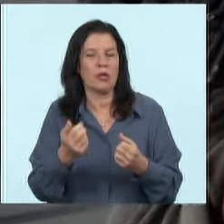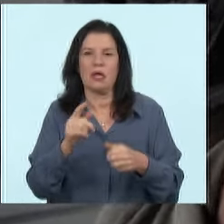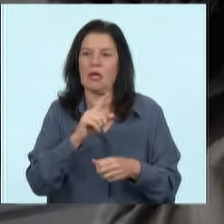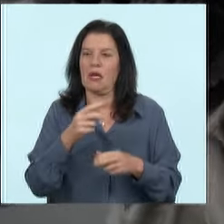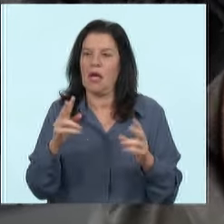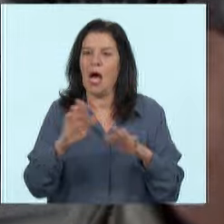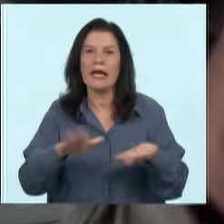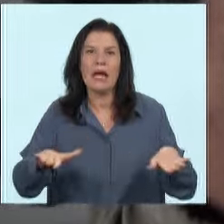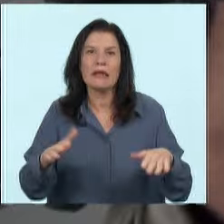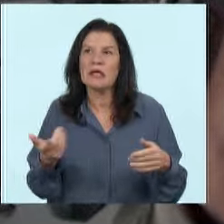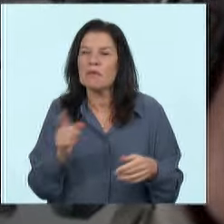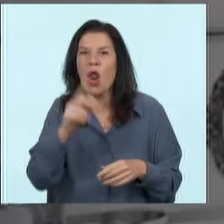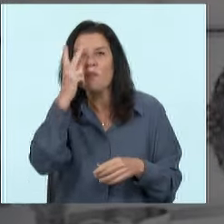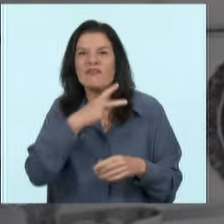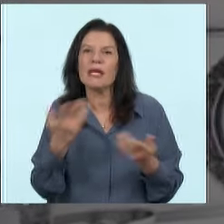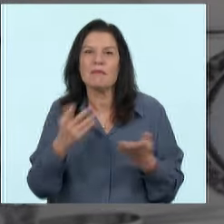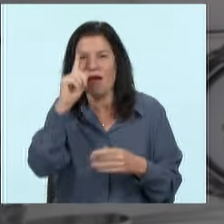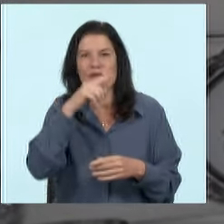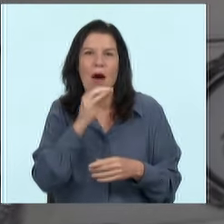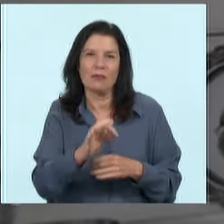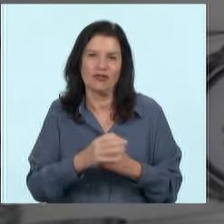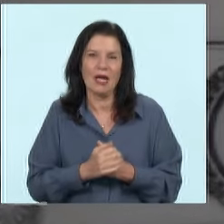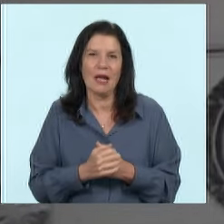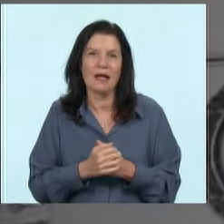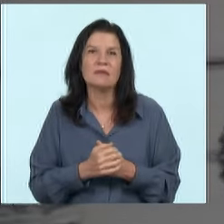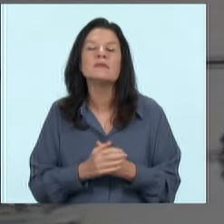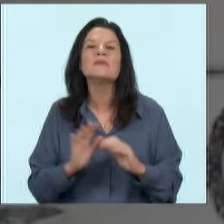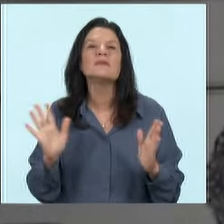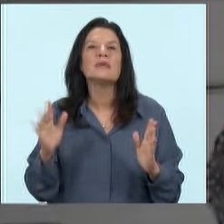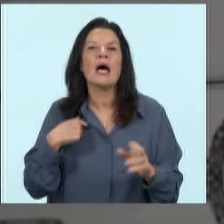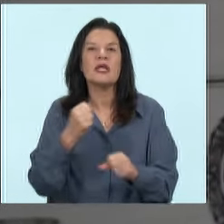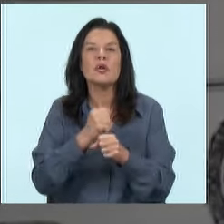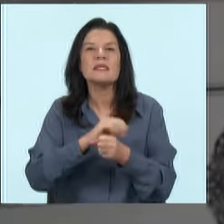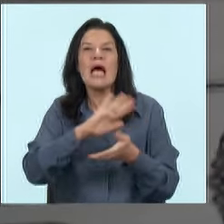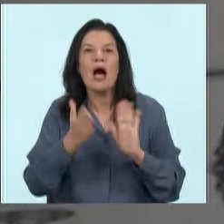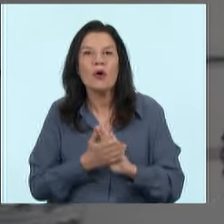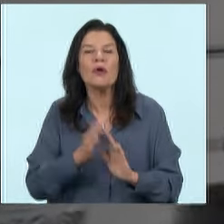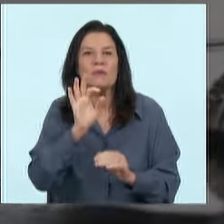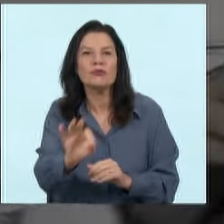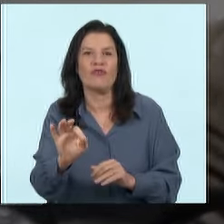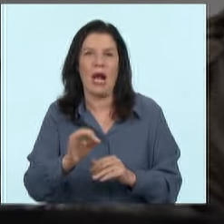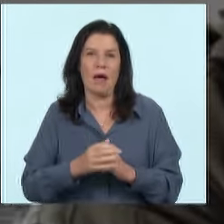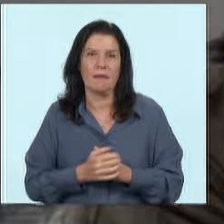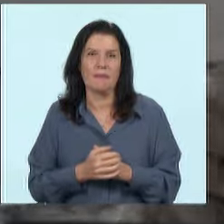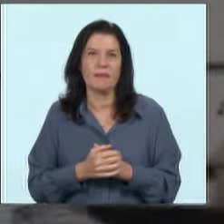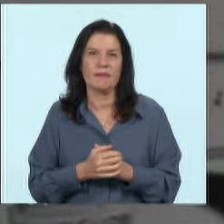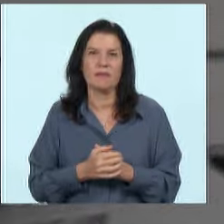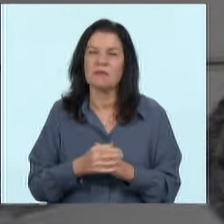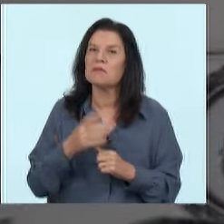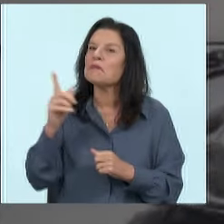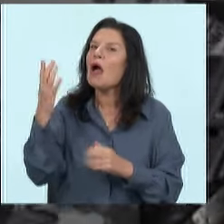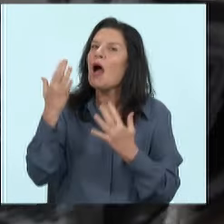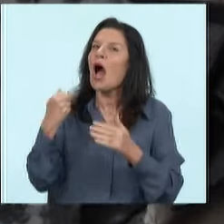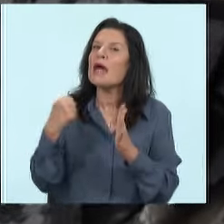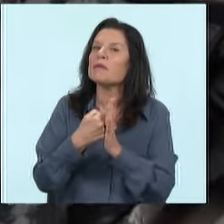גדלים בלי אבא, הם לא מבינים איפה אבא בצבא. אתה עוצר הכל, כי עכשיו אתה הולך בשבילם, זה האירוע. ויש דדליין? אה? יש דדליין? לא. כן, אתה